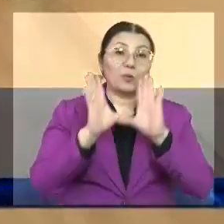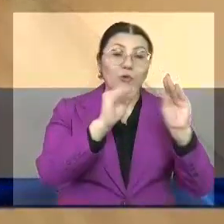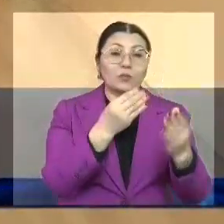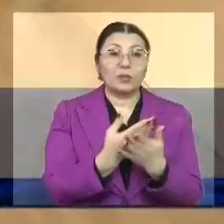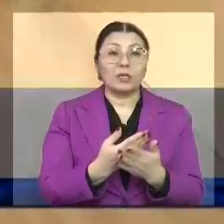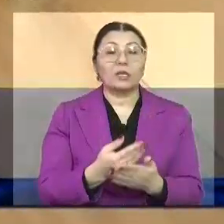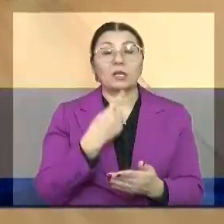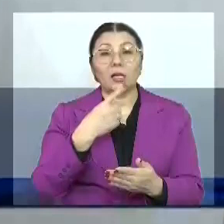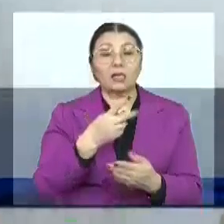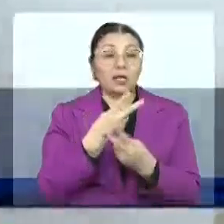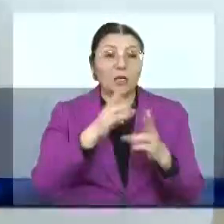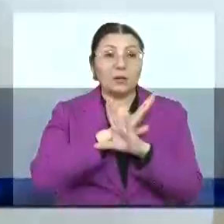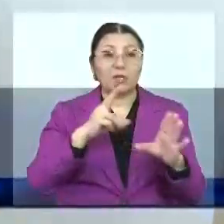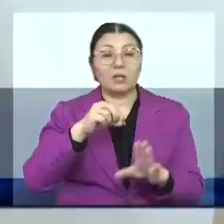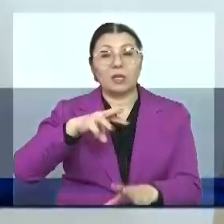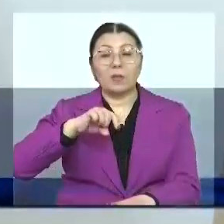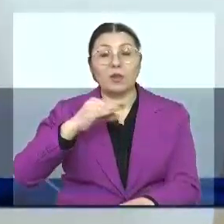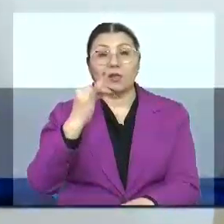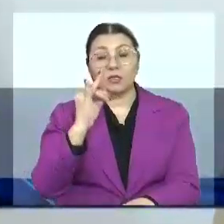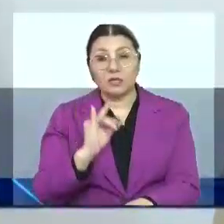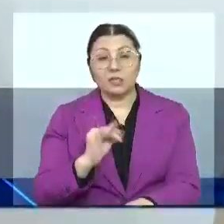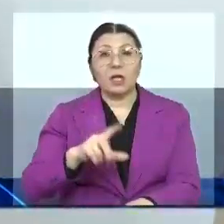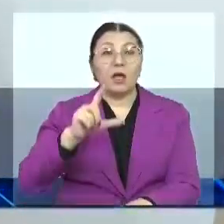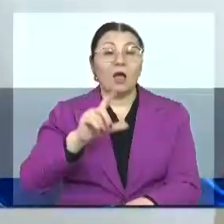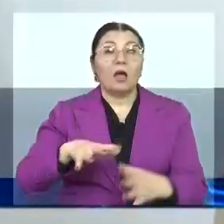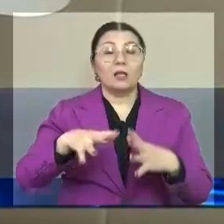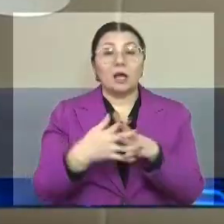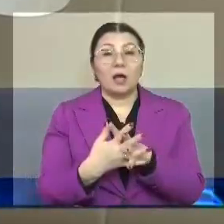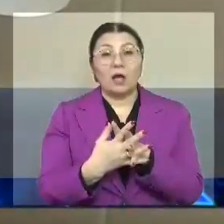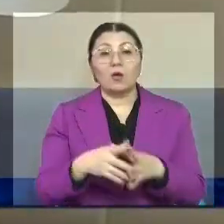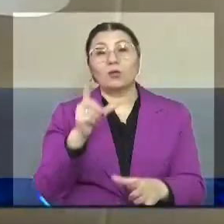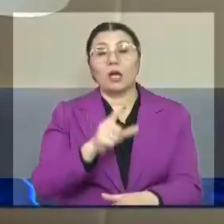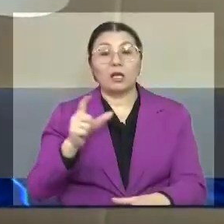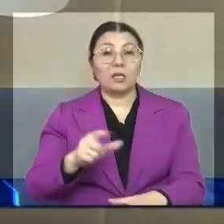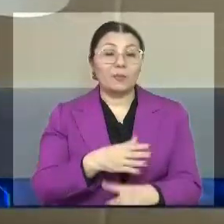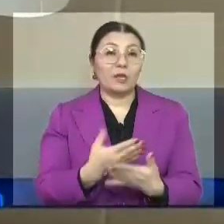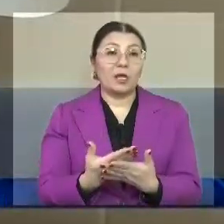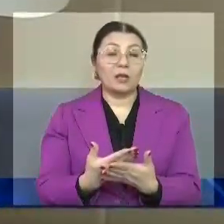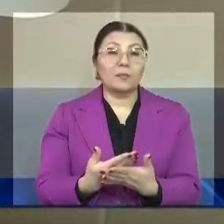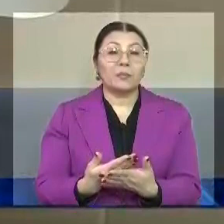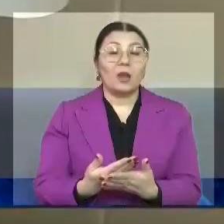қарамастан Кемерши ел көшіп, адамы азайған ауылдар қатарынан емес. Жылына мұнда 30-ға